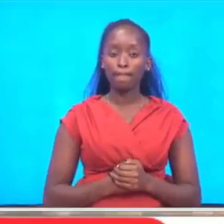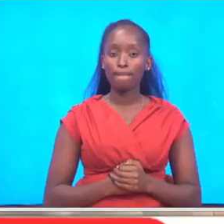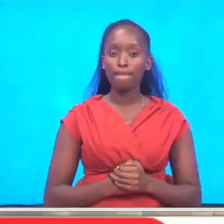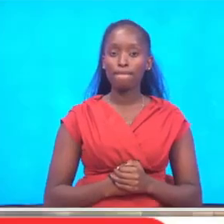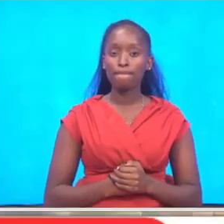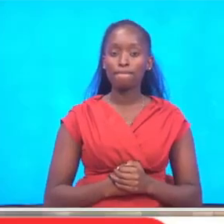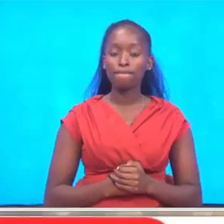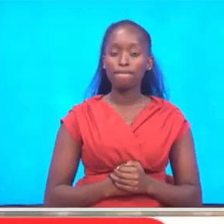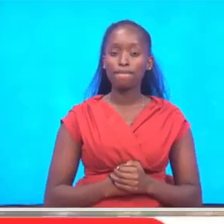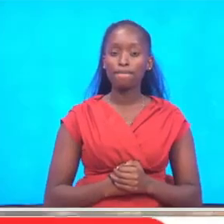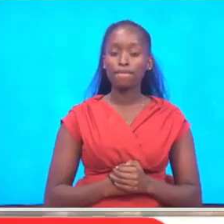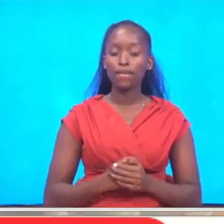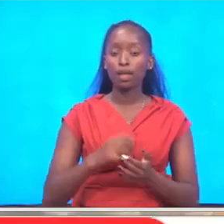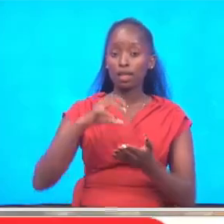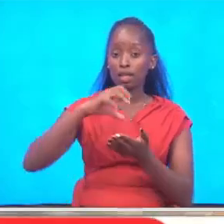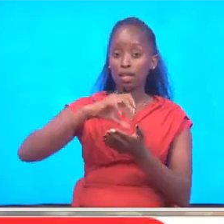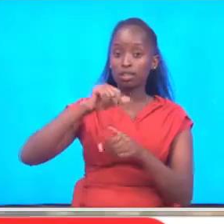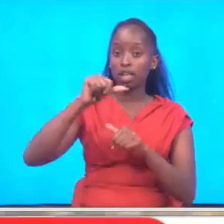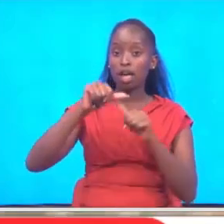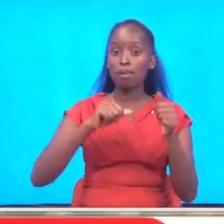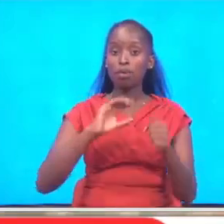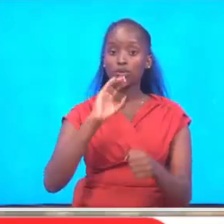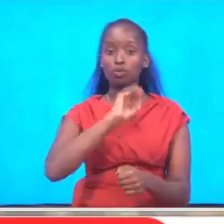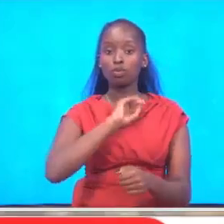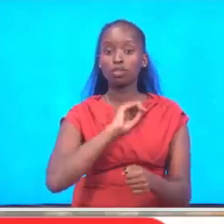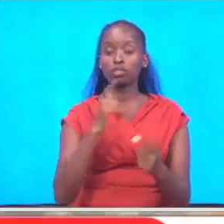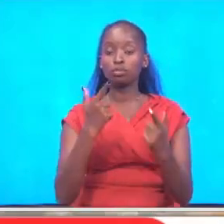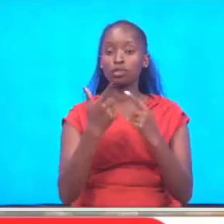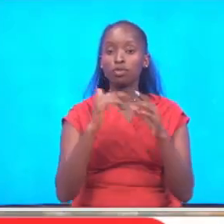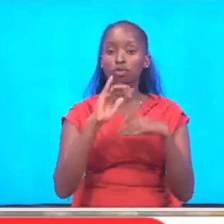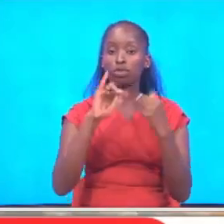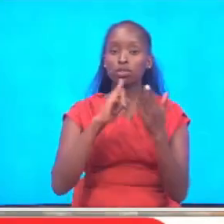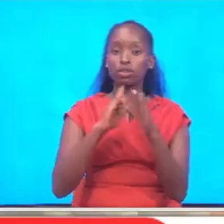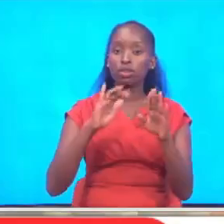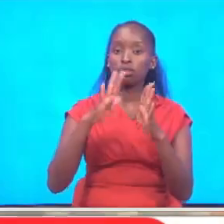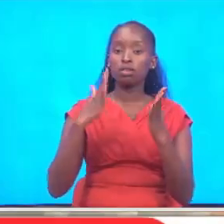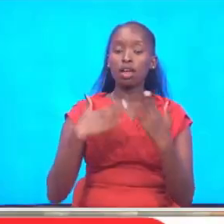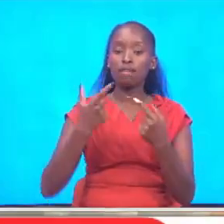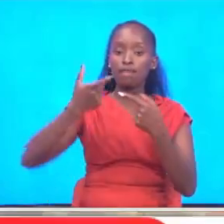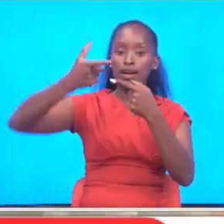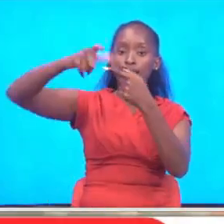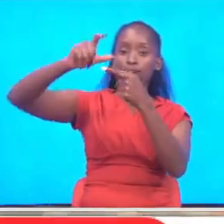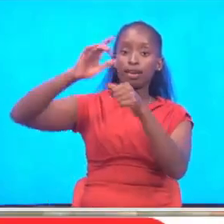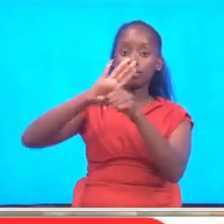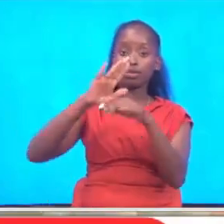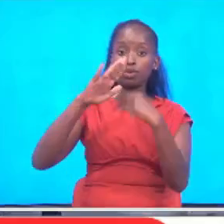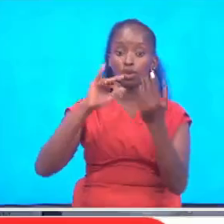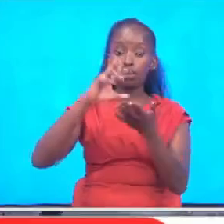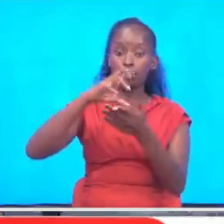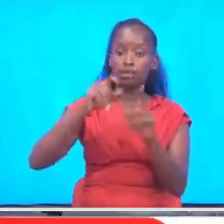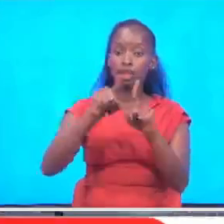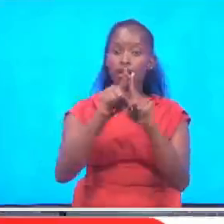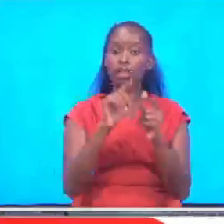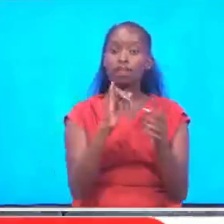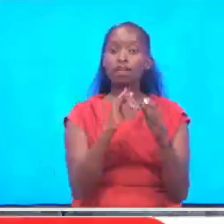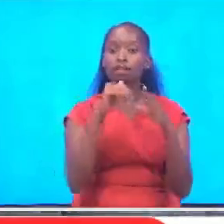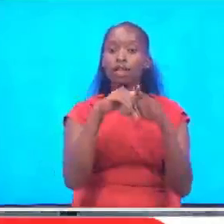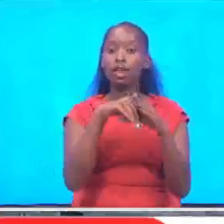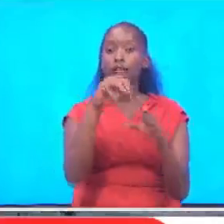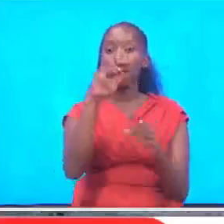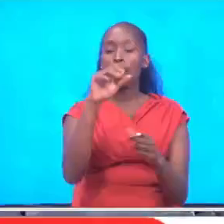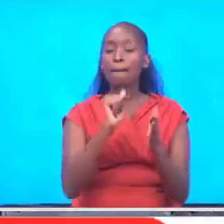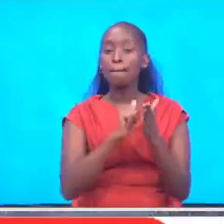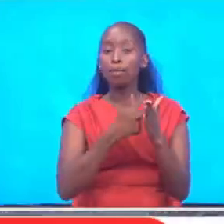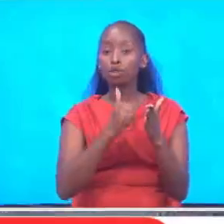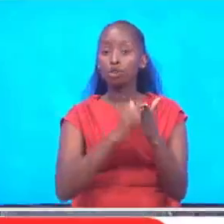Visa vya umiliki tata wa sehemu za ardhi vimeongezeka, kisa cha hivi punde kikiwa kile cha Mavoko, kaunti ya